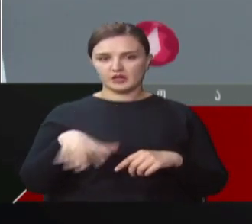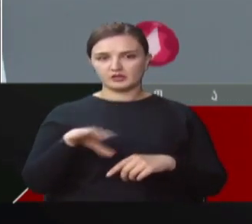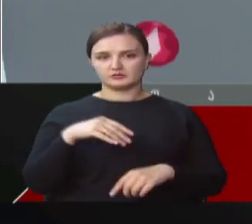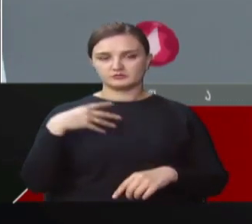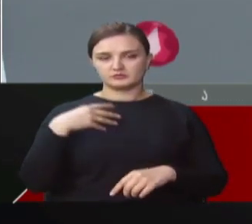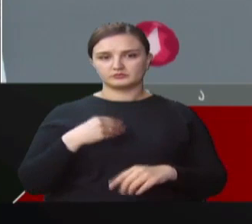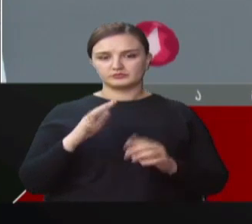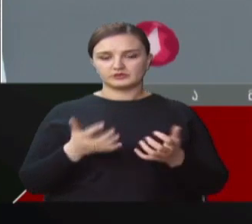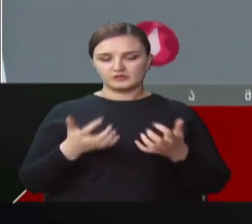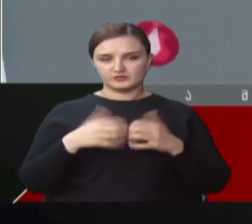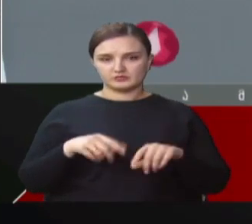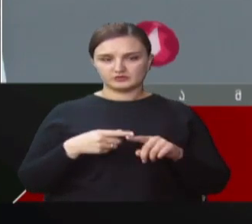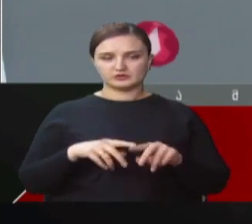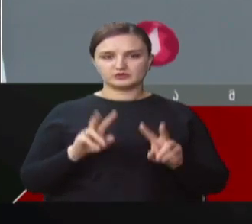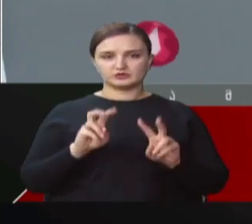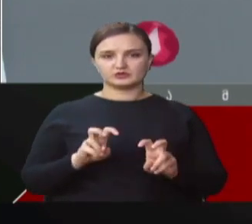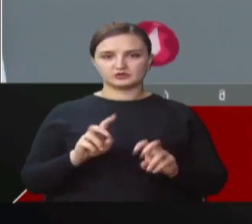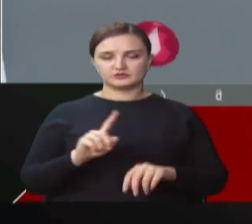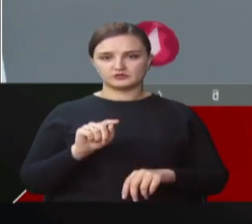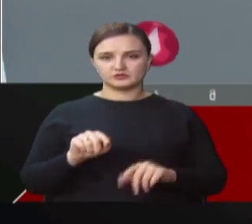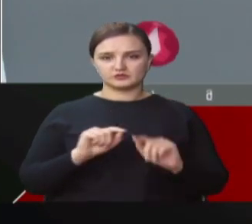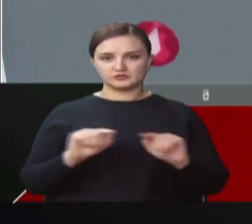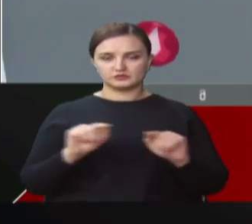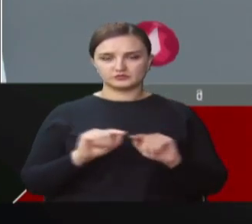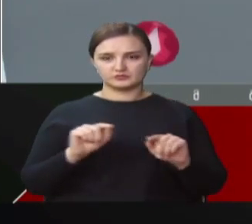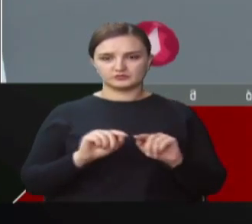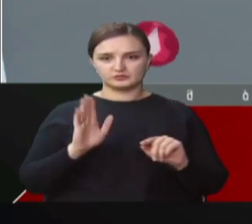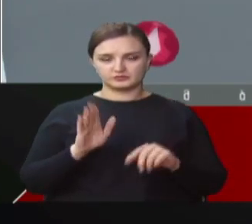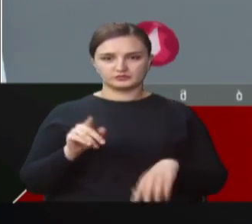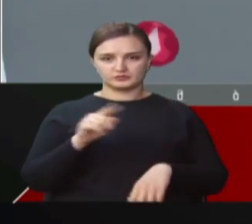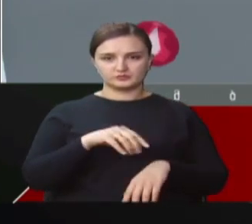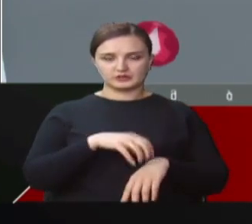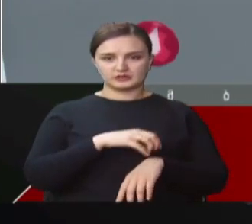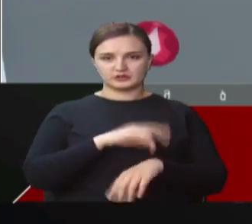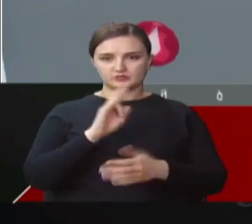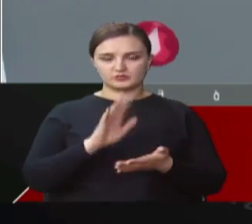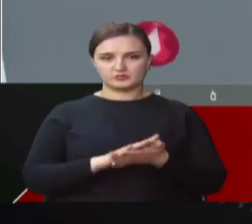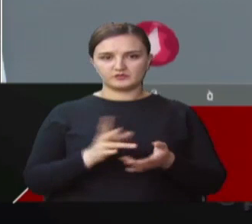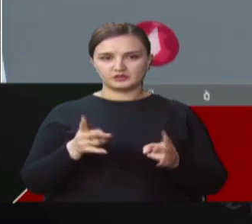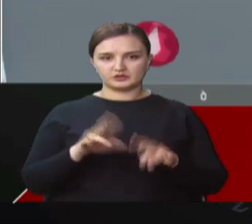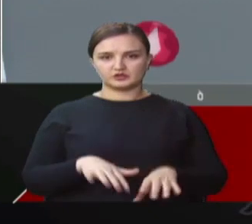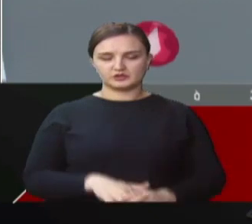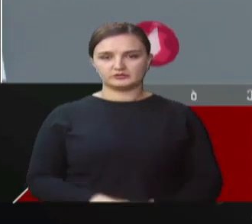განაწყენებს და ავტომატურად ნიშნავს იმას, რომ ოპოზიციაში მოუწევს პარტიას მუდმივად დარჩენა.